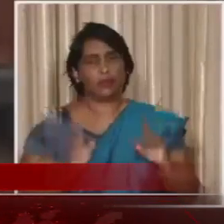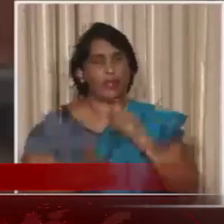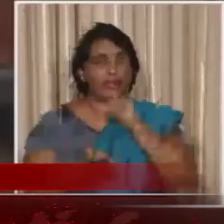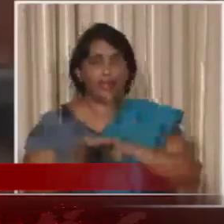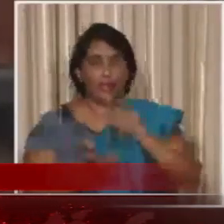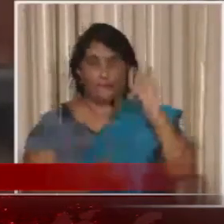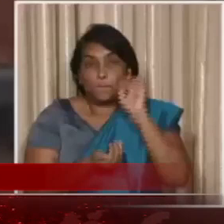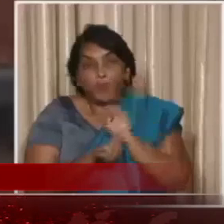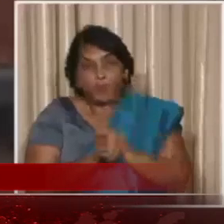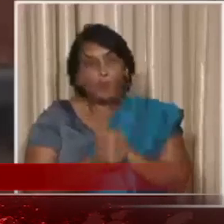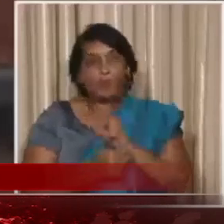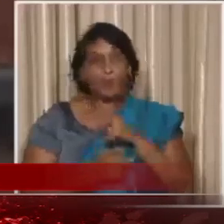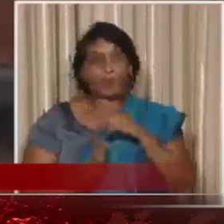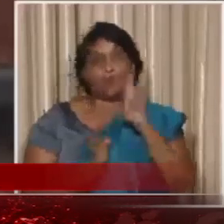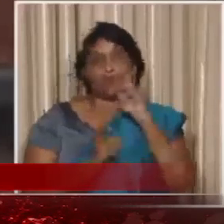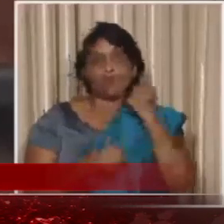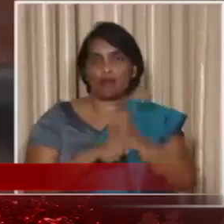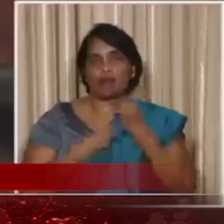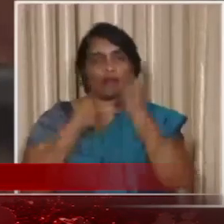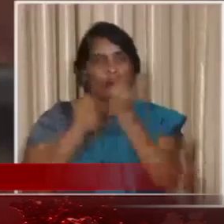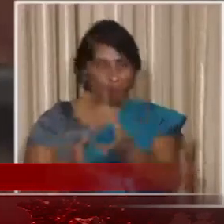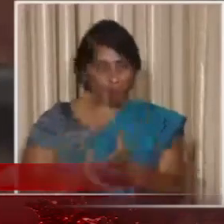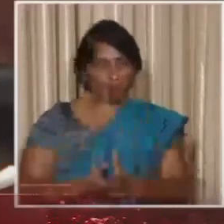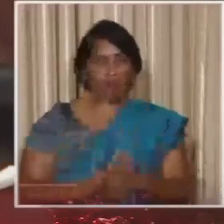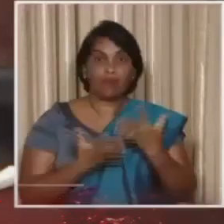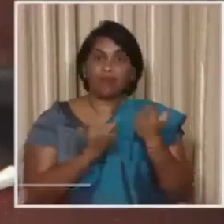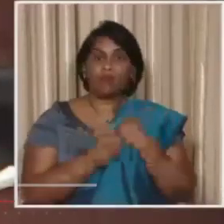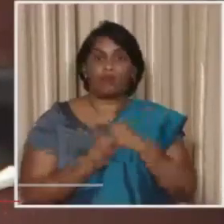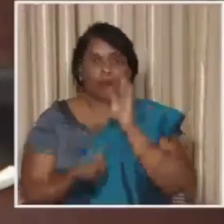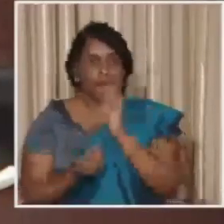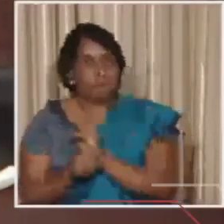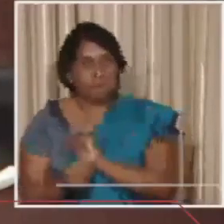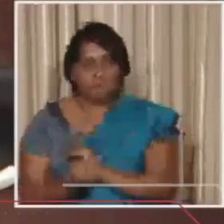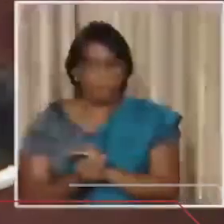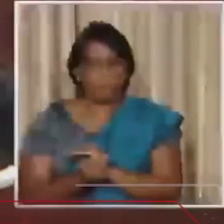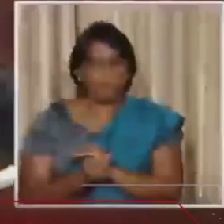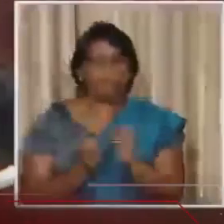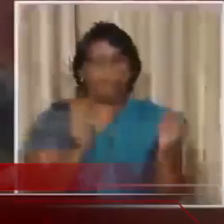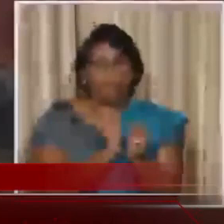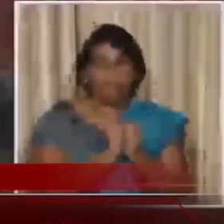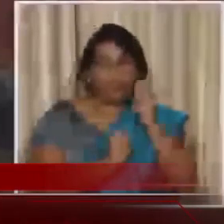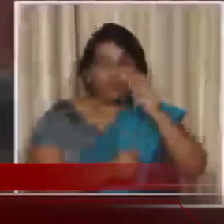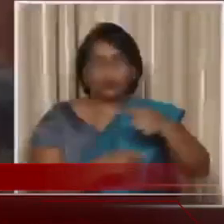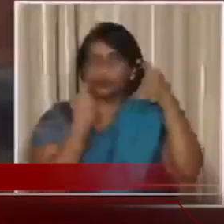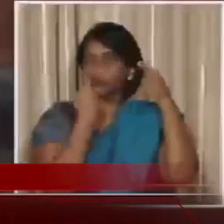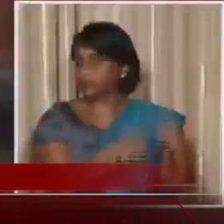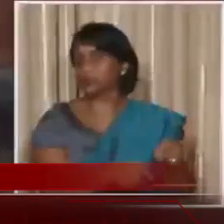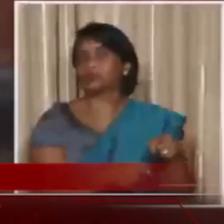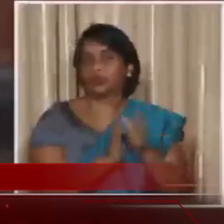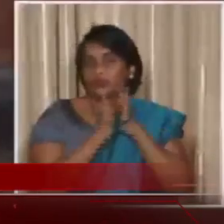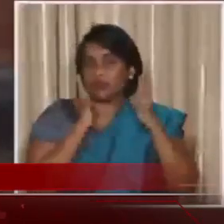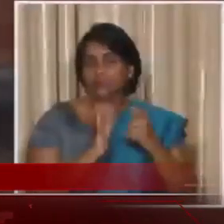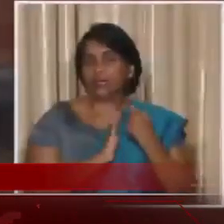බිත්තර රකින්න වගේ රනිල් වික්‍රමසිංහට ආණ්ඩුව දීලා බාර අරගෙන ඒව රකින්න රැකලා weda karena jantawa mata ati se bahana kan